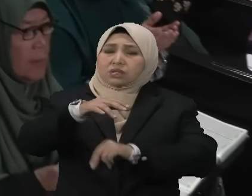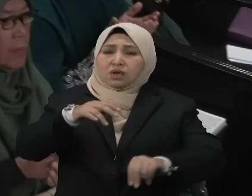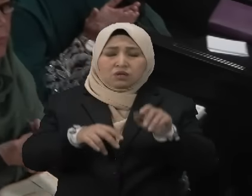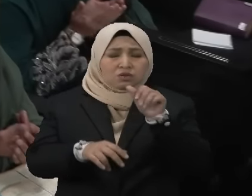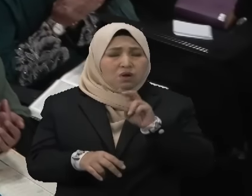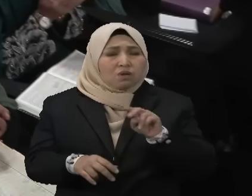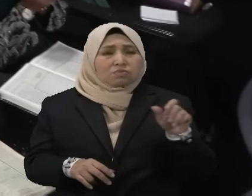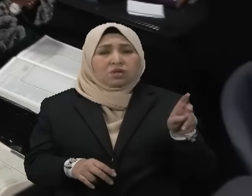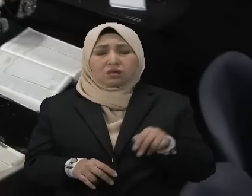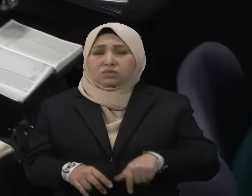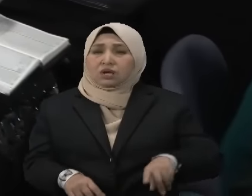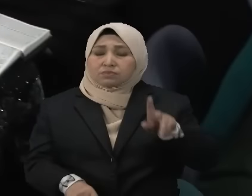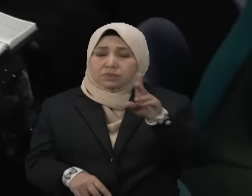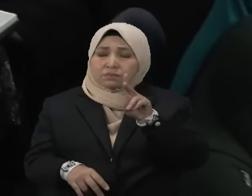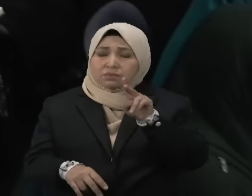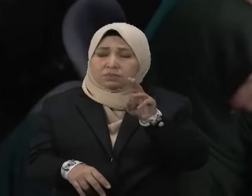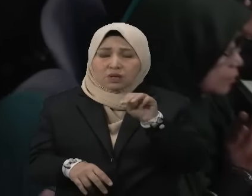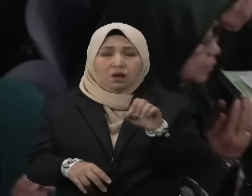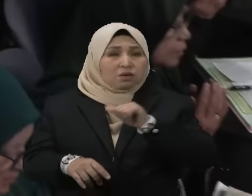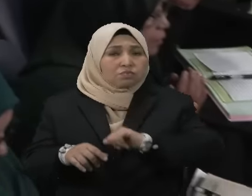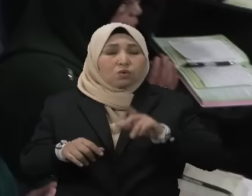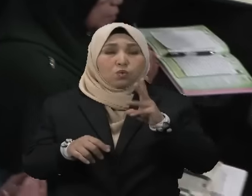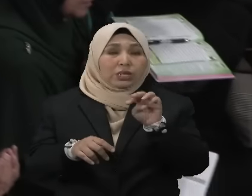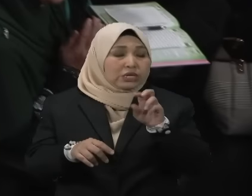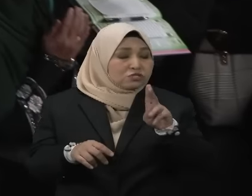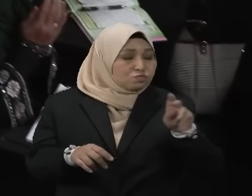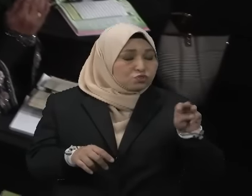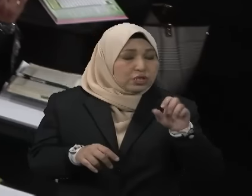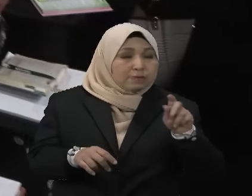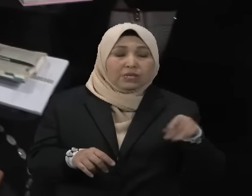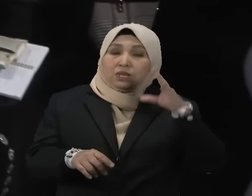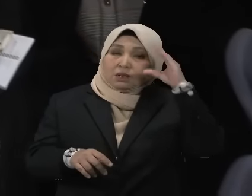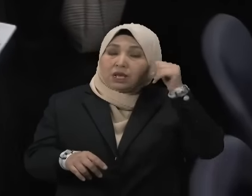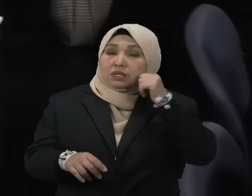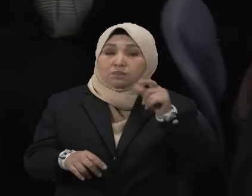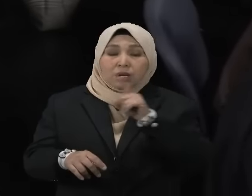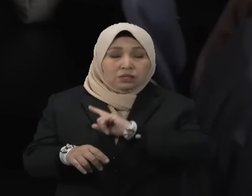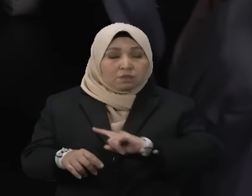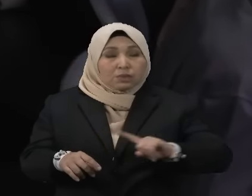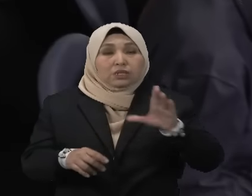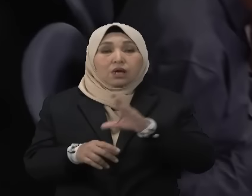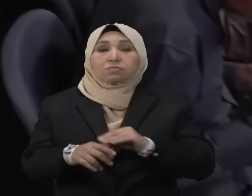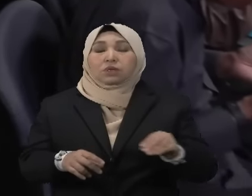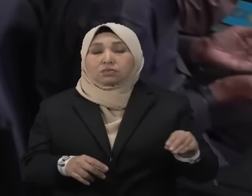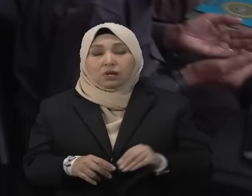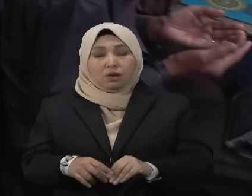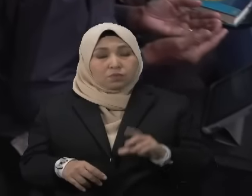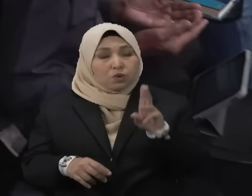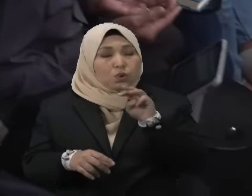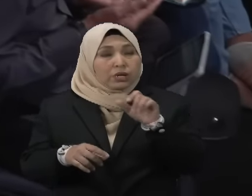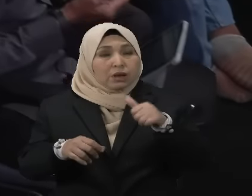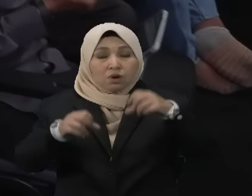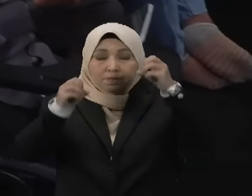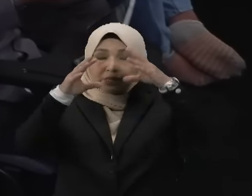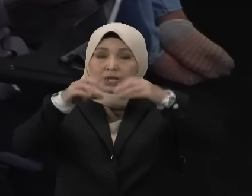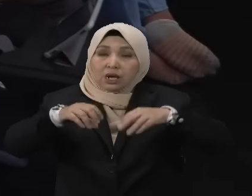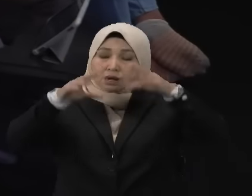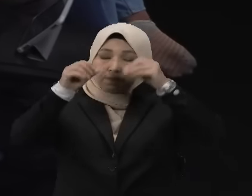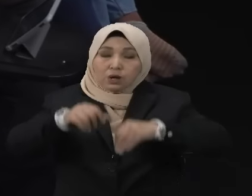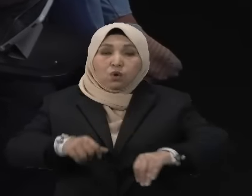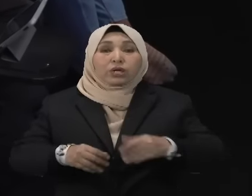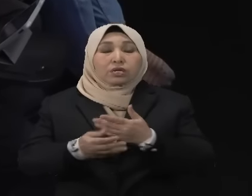karim, tuhibbul 'afwa fa'fu 'anna. Amin. Wa walidina wa an jami'il muslimin wal muslimat wal mu'minina wal mu'minat al ahya'i minhum wal amwat bi rahmatika ya